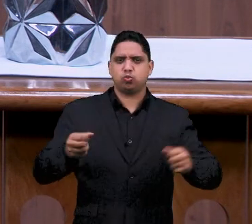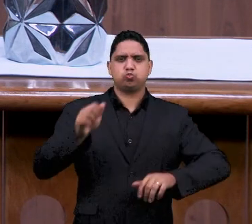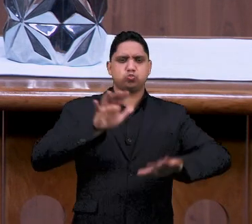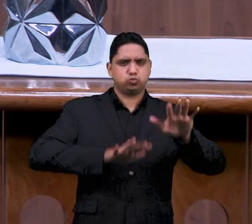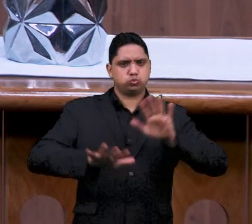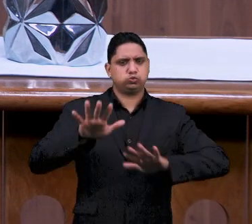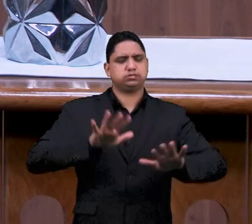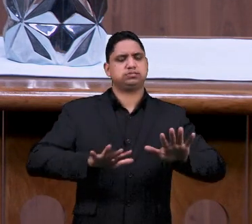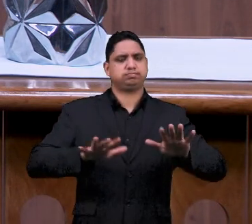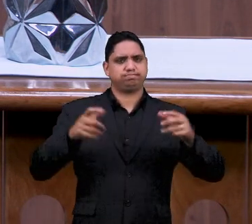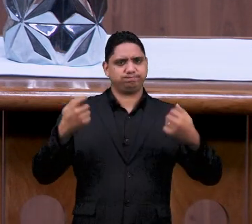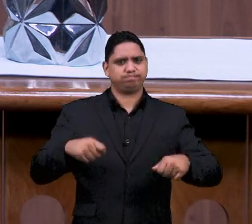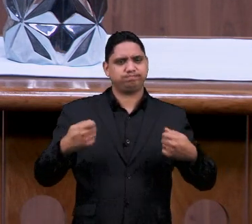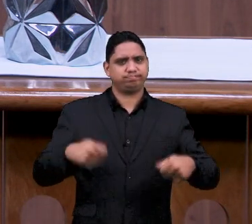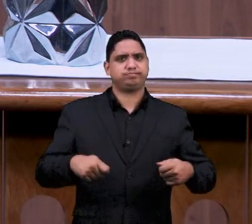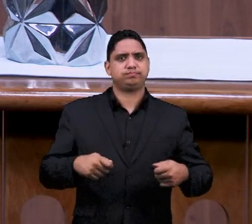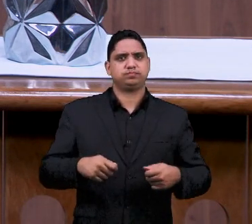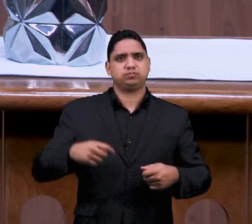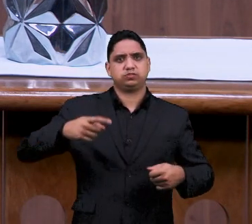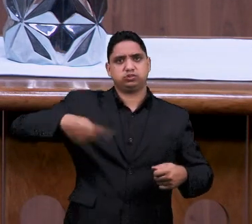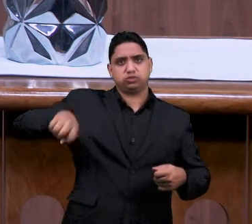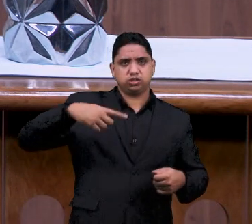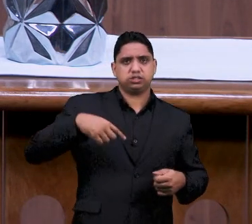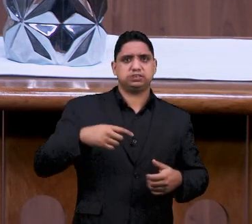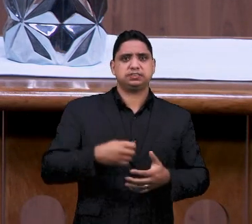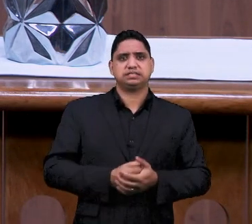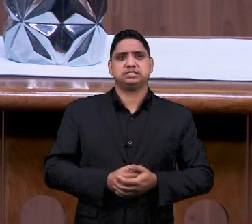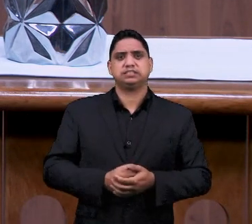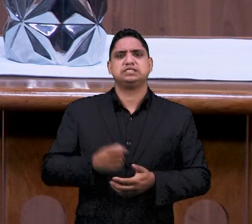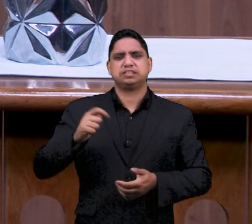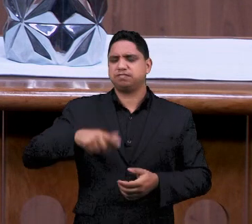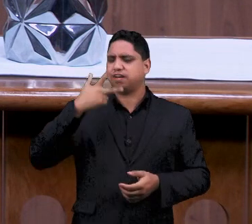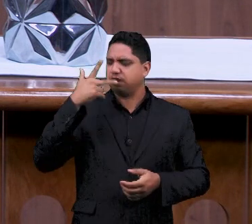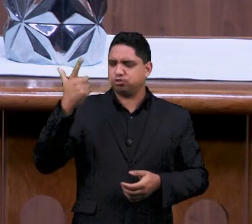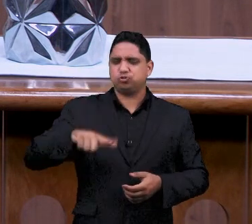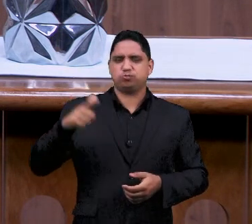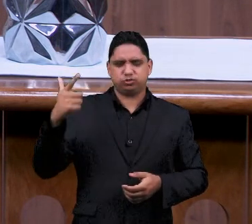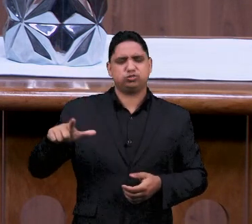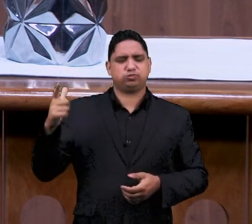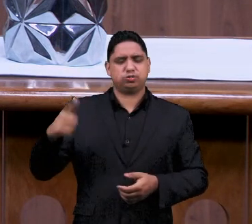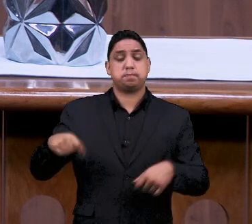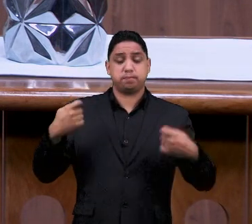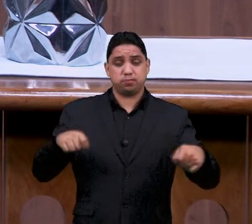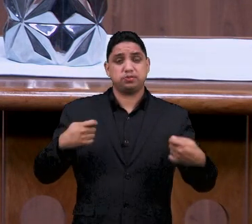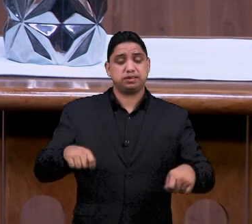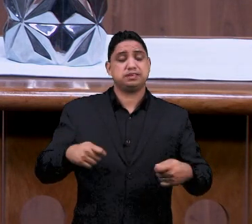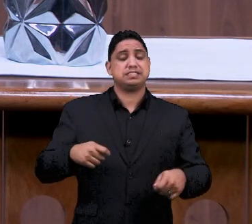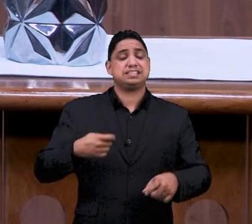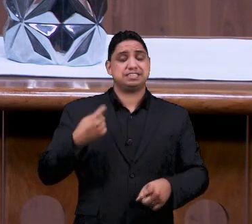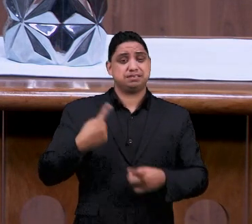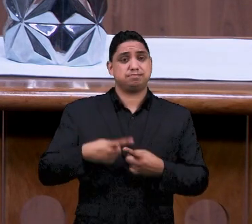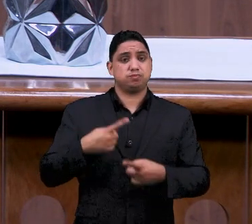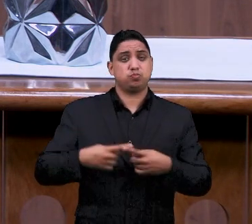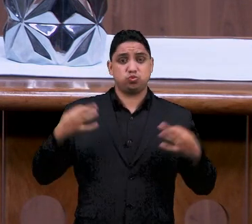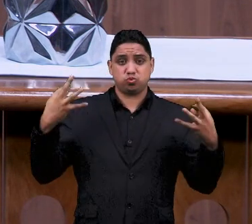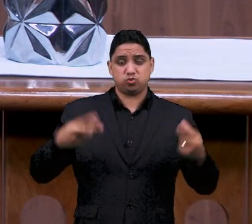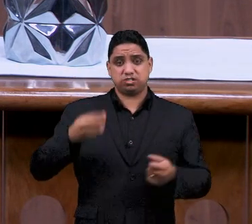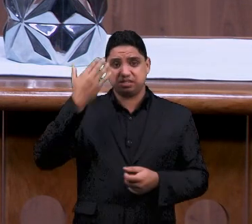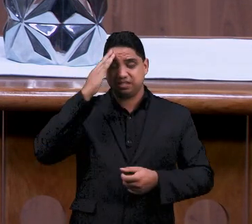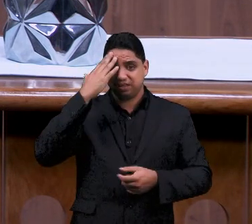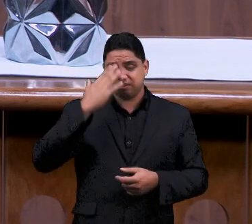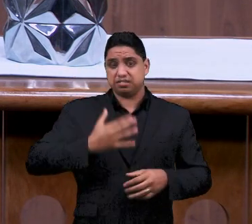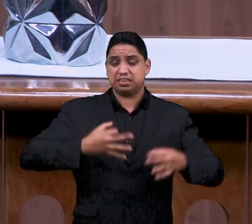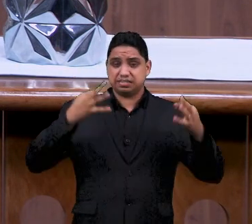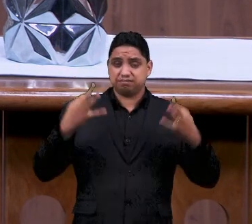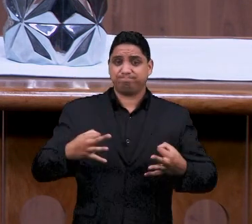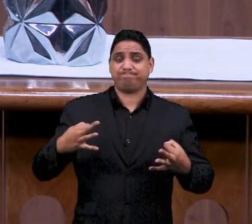on doit prendre tous les soins nécessaires. Nous voyons même, nous sommes répétitifs dans cela afin que tous puissent comprendre la